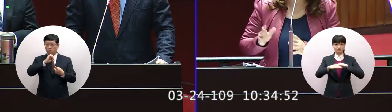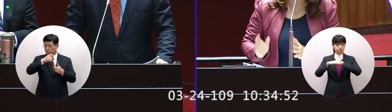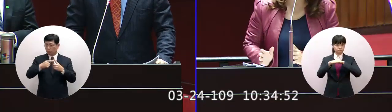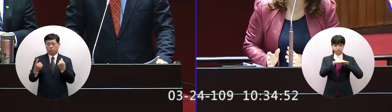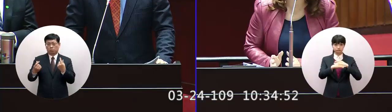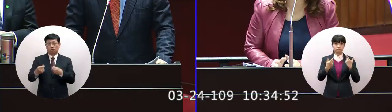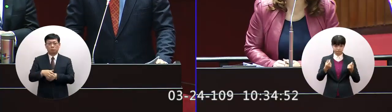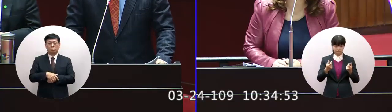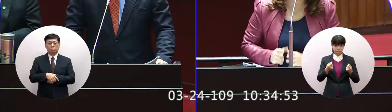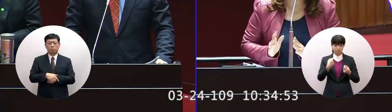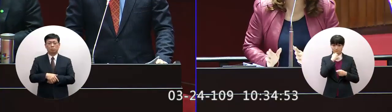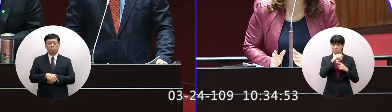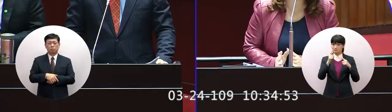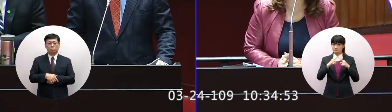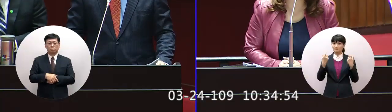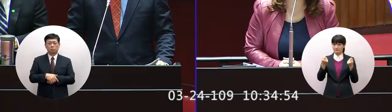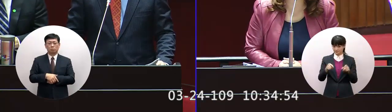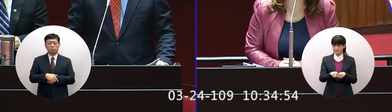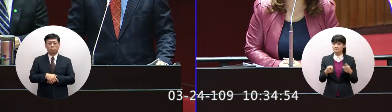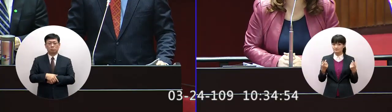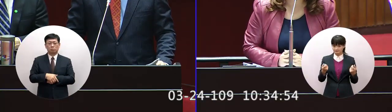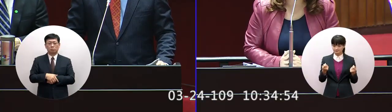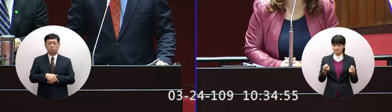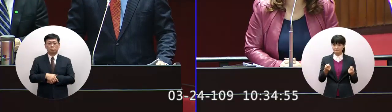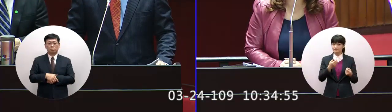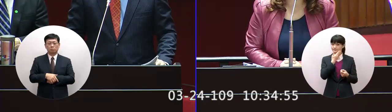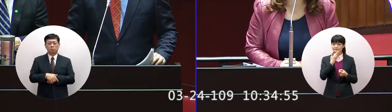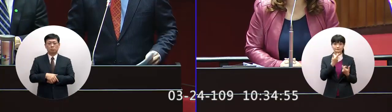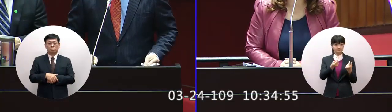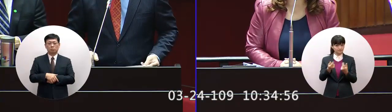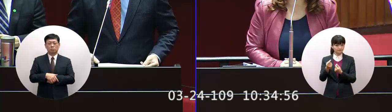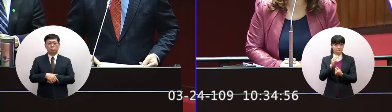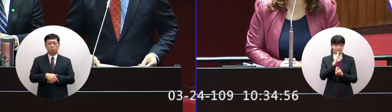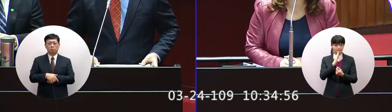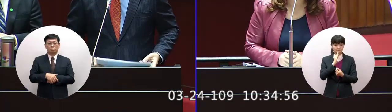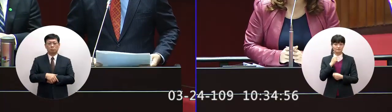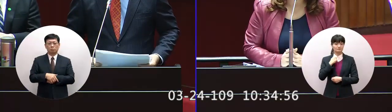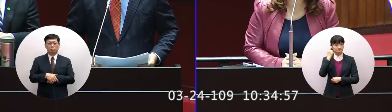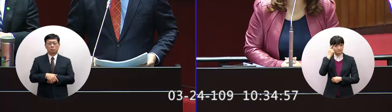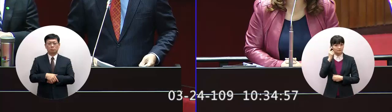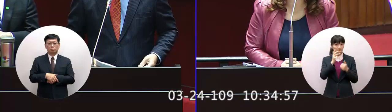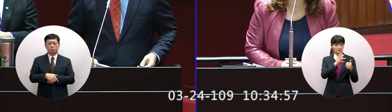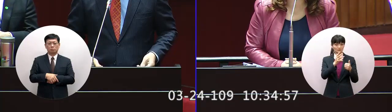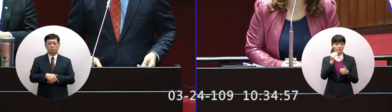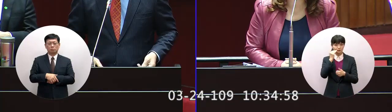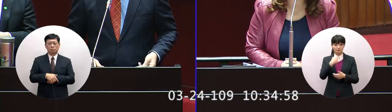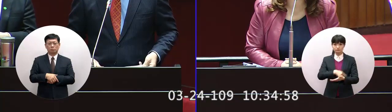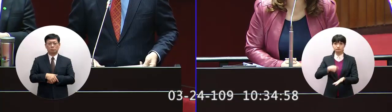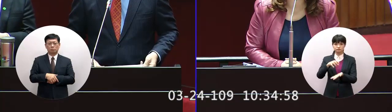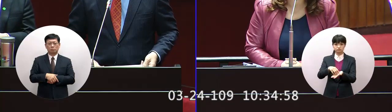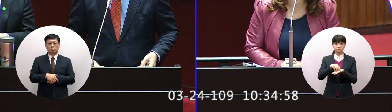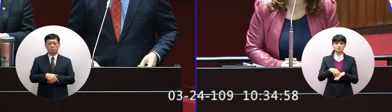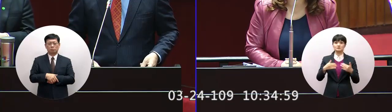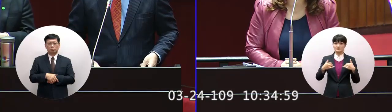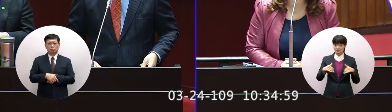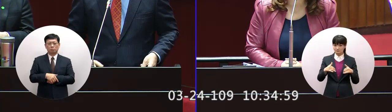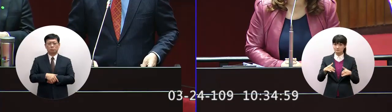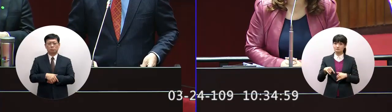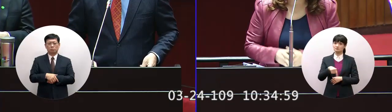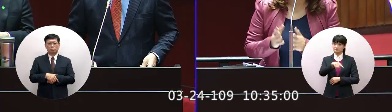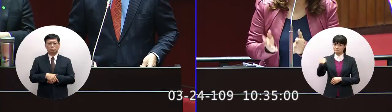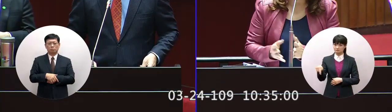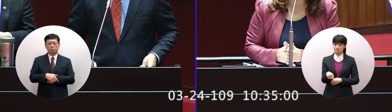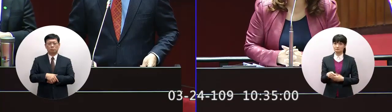台湾人、啊、 对，他就是台湾人了、 啊、 所以他一切比照国人。那我们比较关心的就是说为涉自己的这个部分，我想